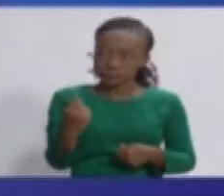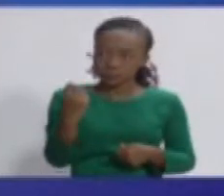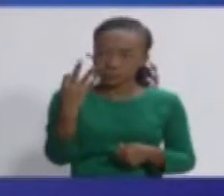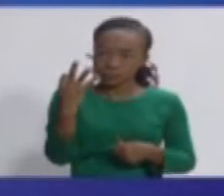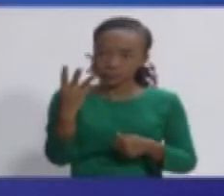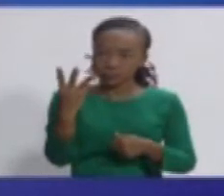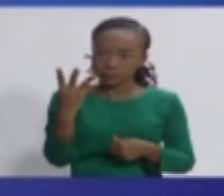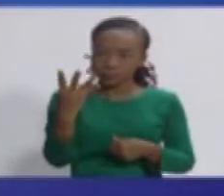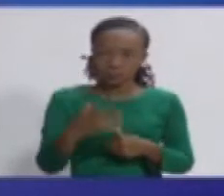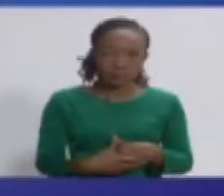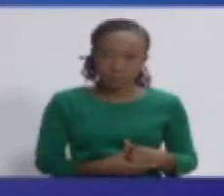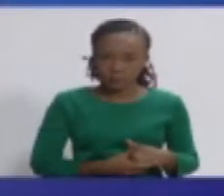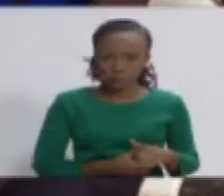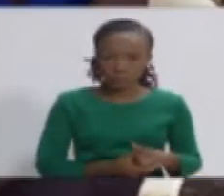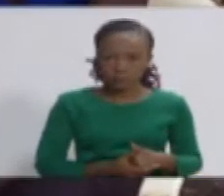29,334.